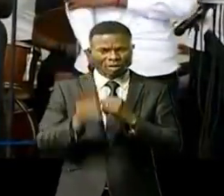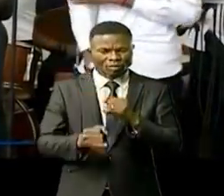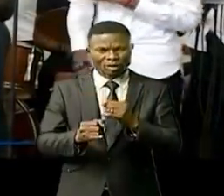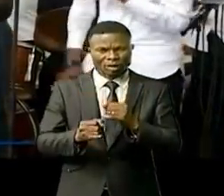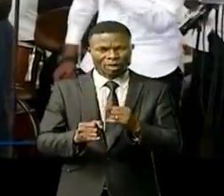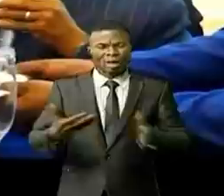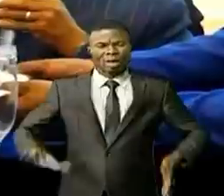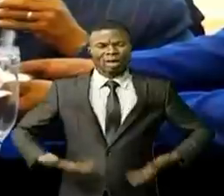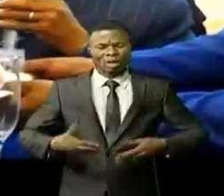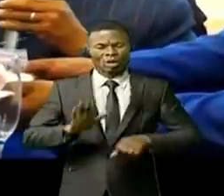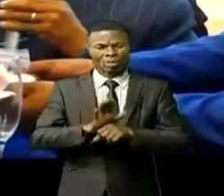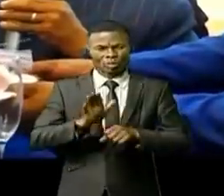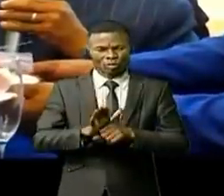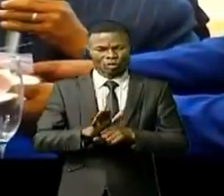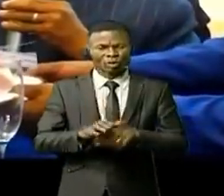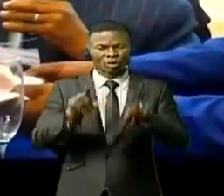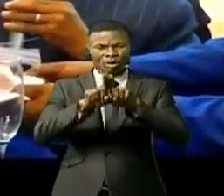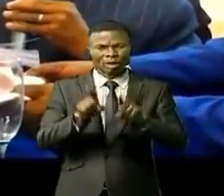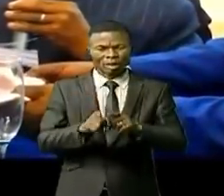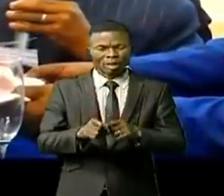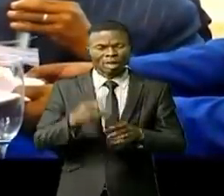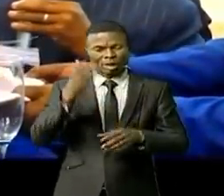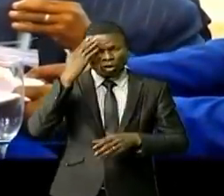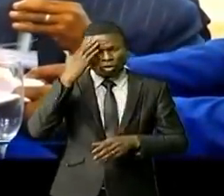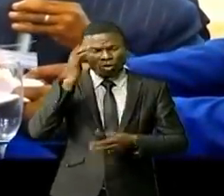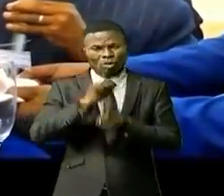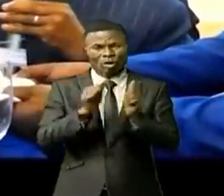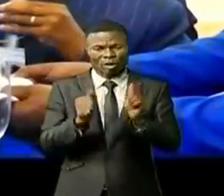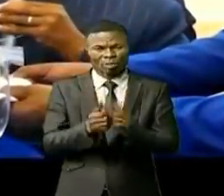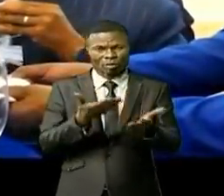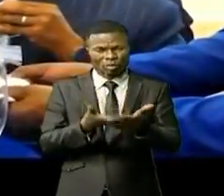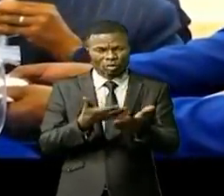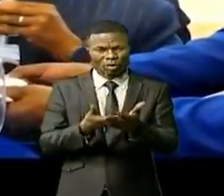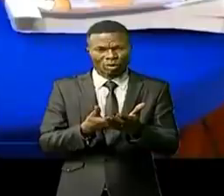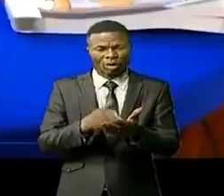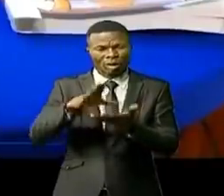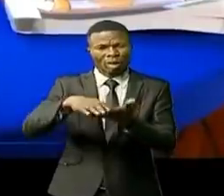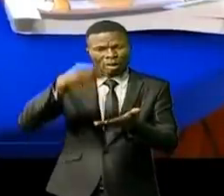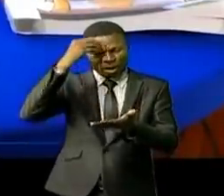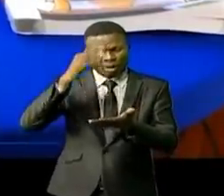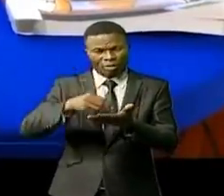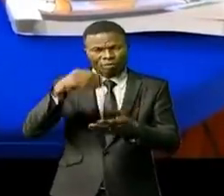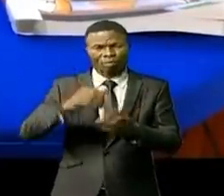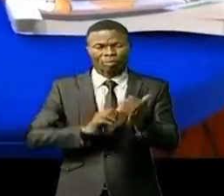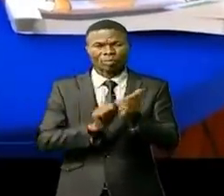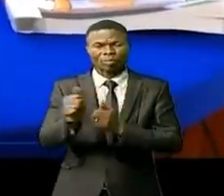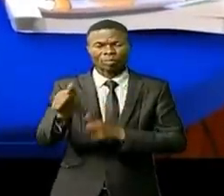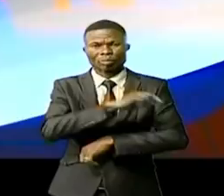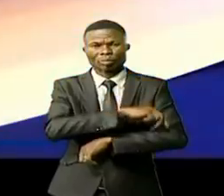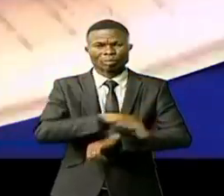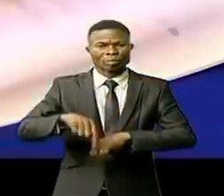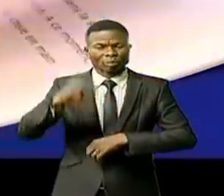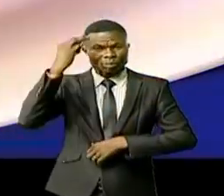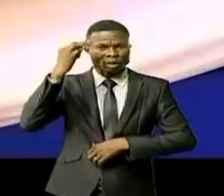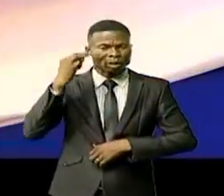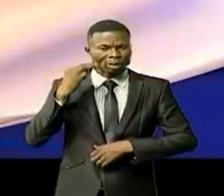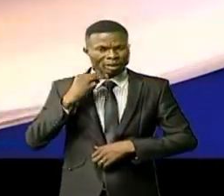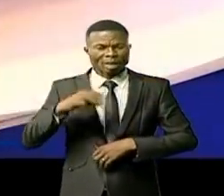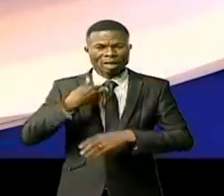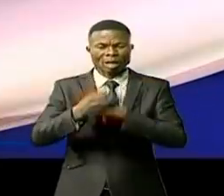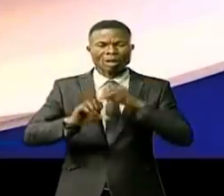belle agrémentation, mais aussi d'assister au vernissage du guide pratique d'apprentissage par les ministres des Affaires sociales, Modeste